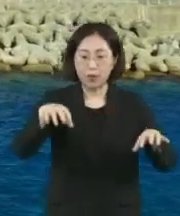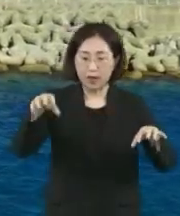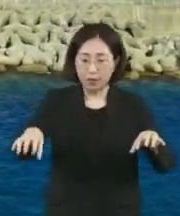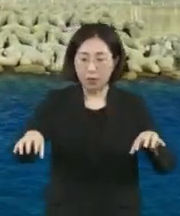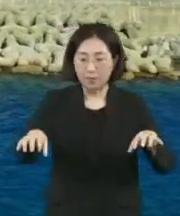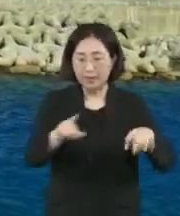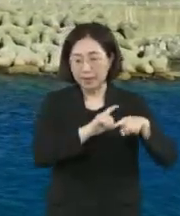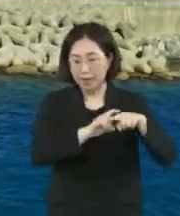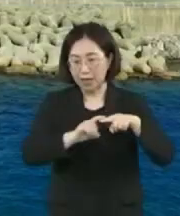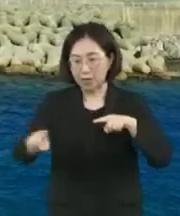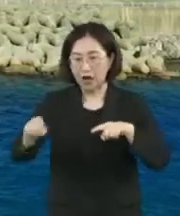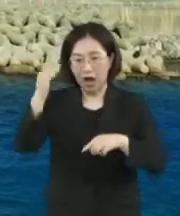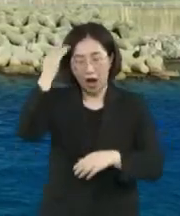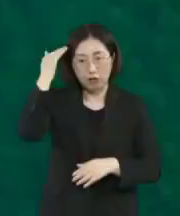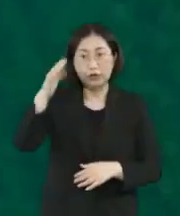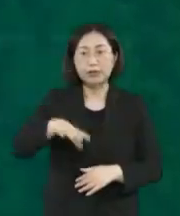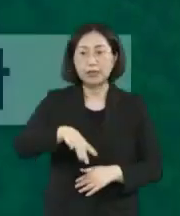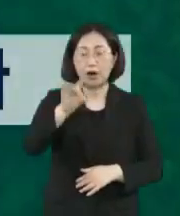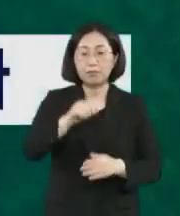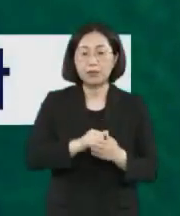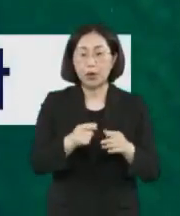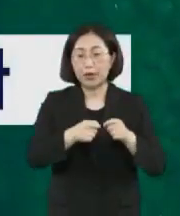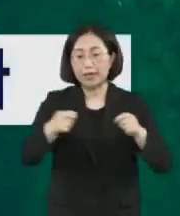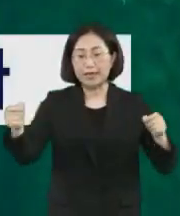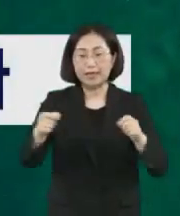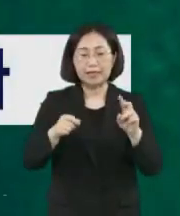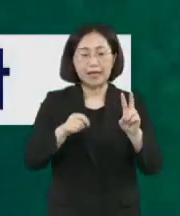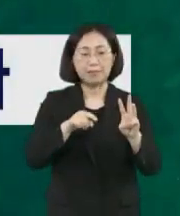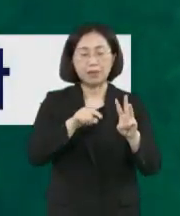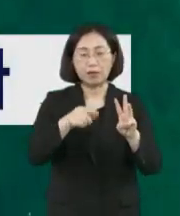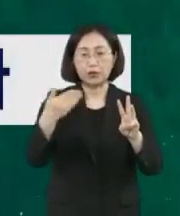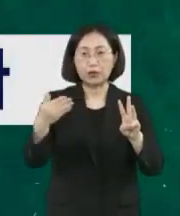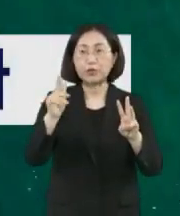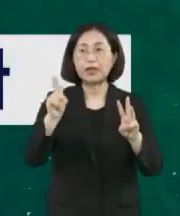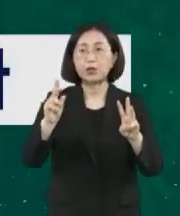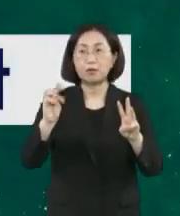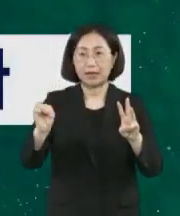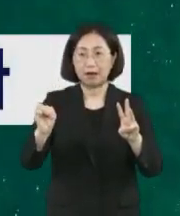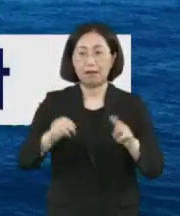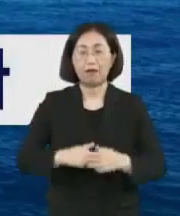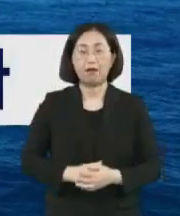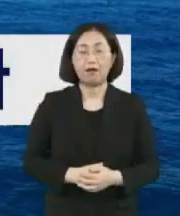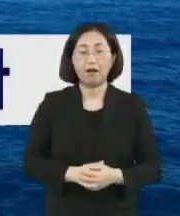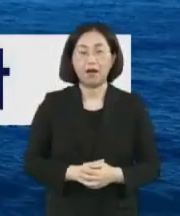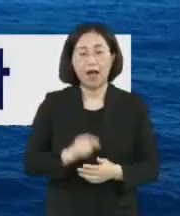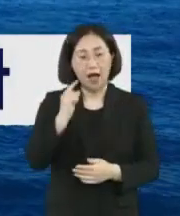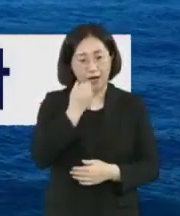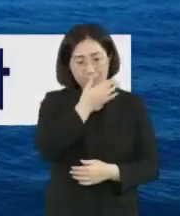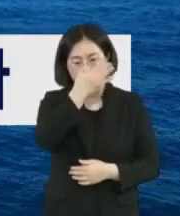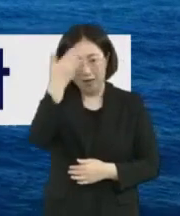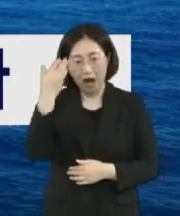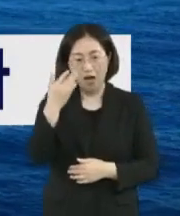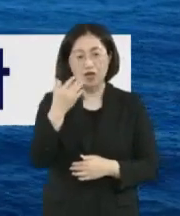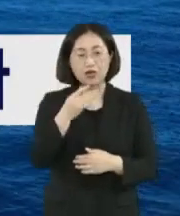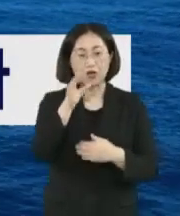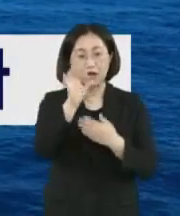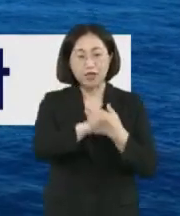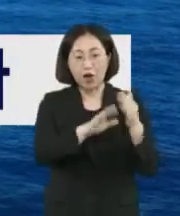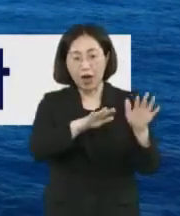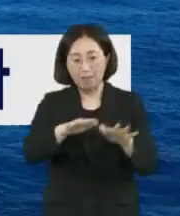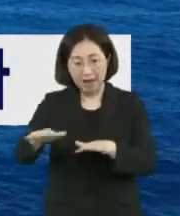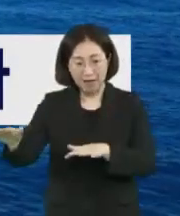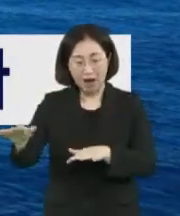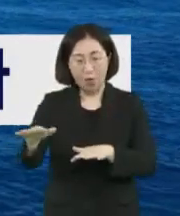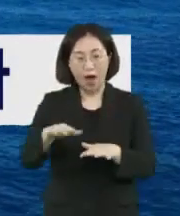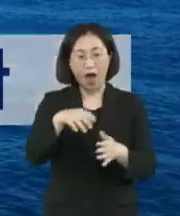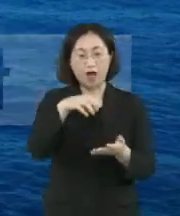사이의 케이블카는 국내 최초인데 총 길이는 3.9km에 달합니다. 아름다운 서해 바다와 주변 90여